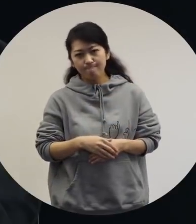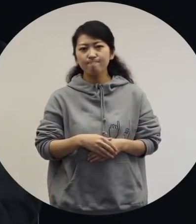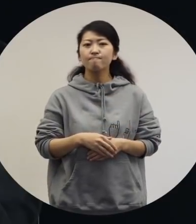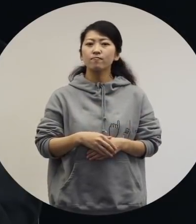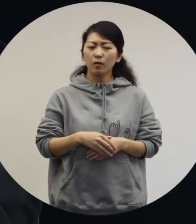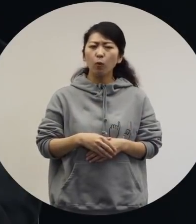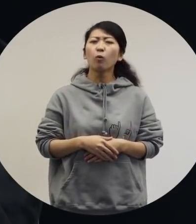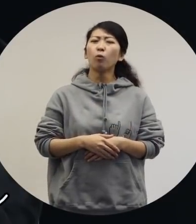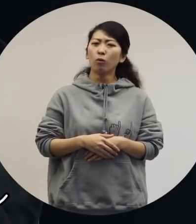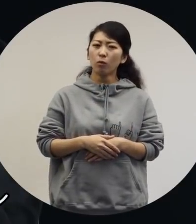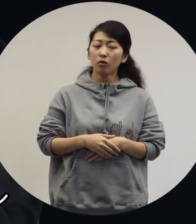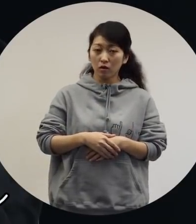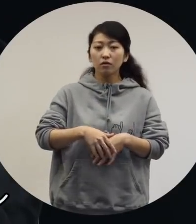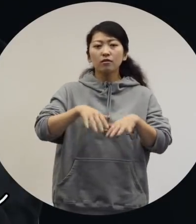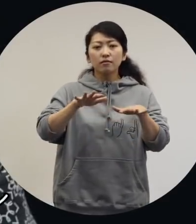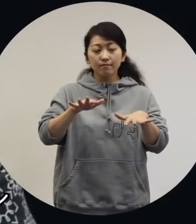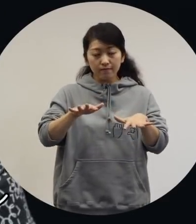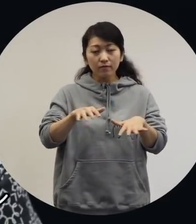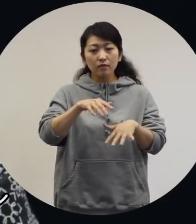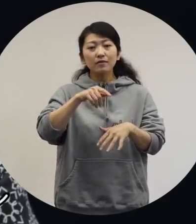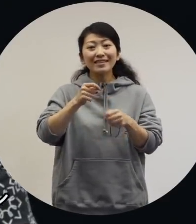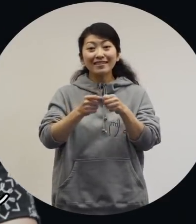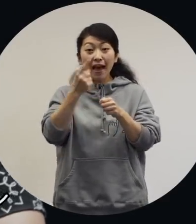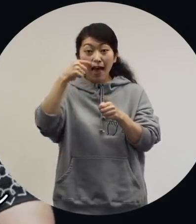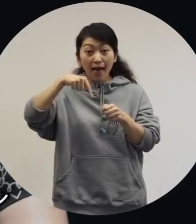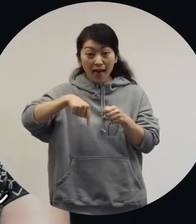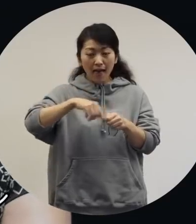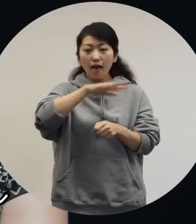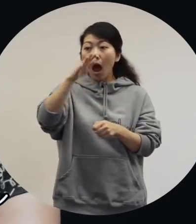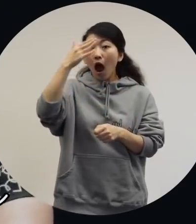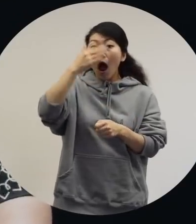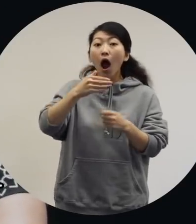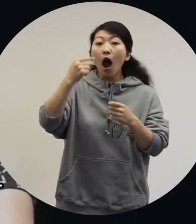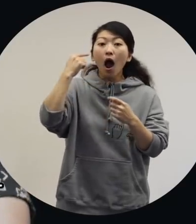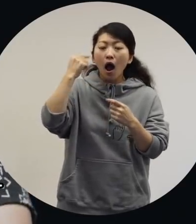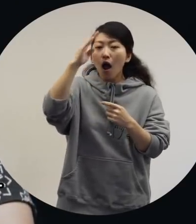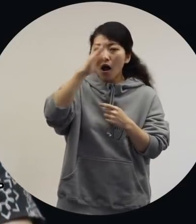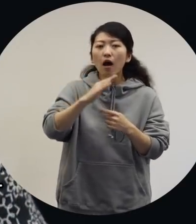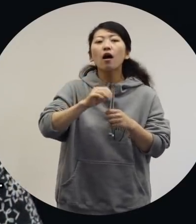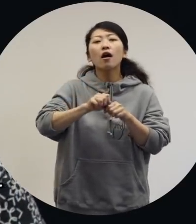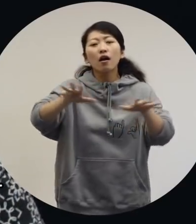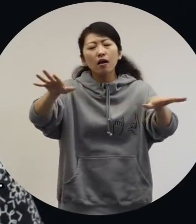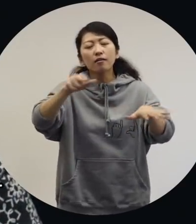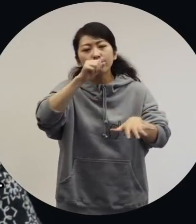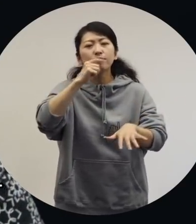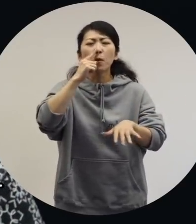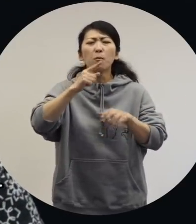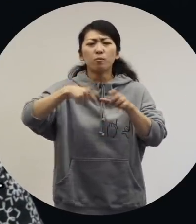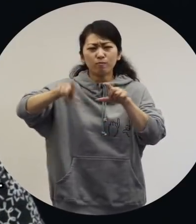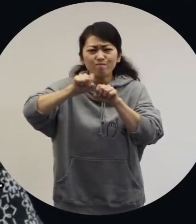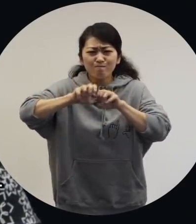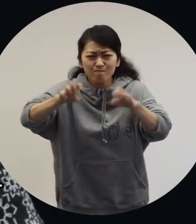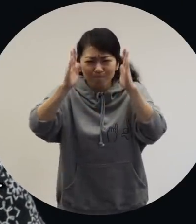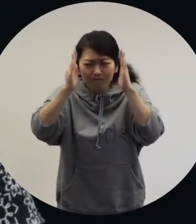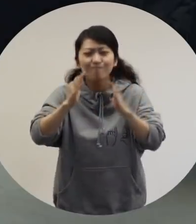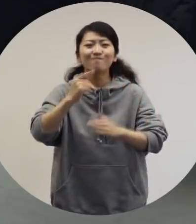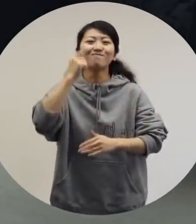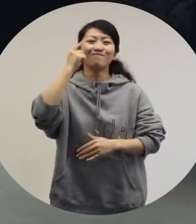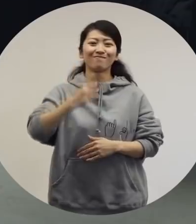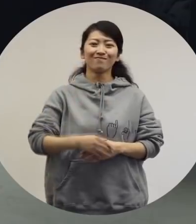、そういう面で今回をきっかけに広まってくればいいし、私ももっと発信していきたいなと思って